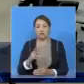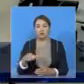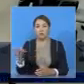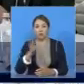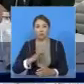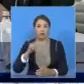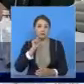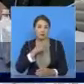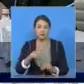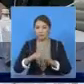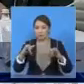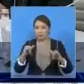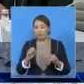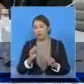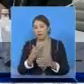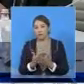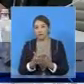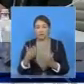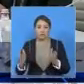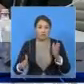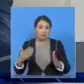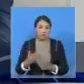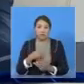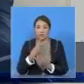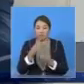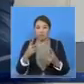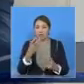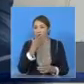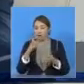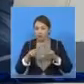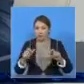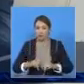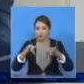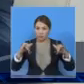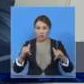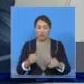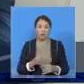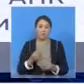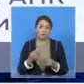облыстағы экономиканың даму мүмкіндіктерін жан-жақты саралап, жылжай нысандарын кеңейтуге